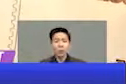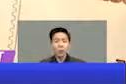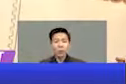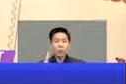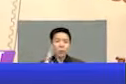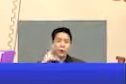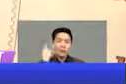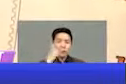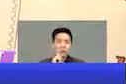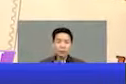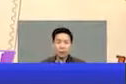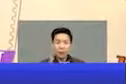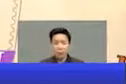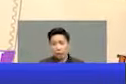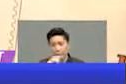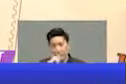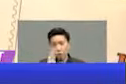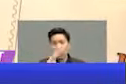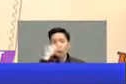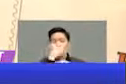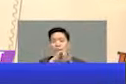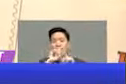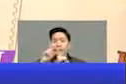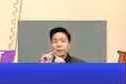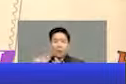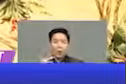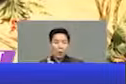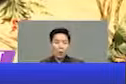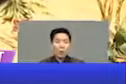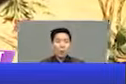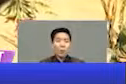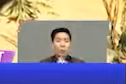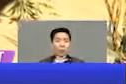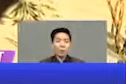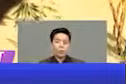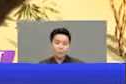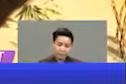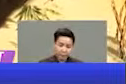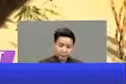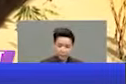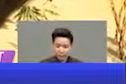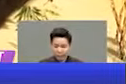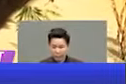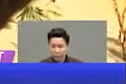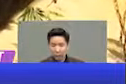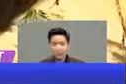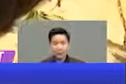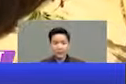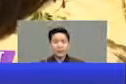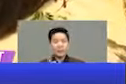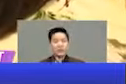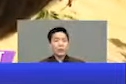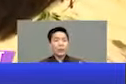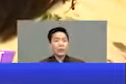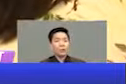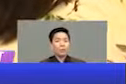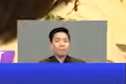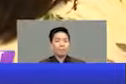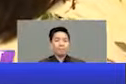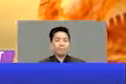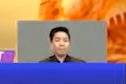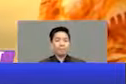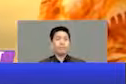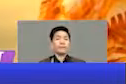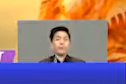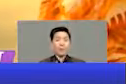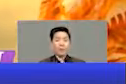าวจีนก็ดีชาวญี่ปุ่นก็ดีนะครับไม่มีมาท่องเที่ยวกันแต่ในขณะเดียวกันในช่วงระยะเวลา1เดือน